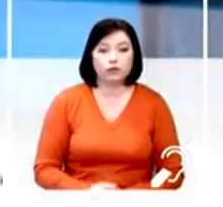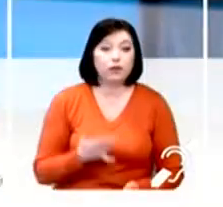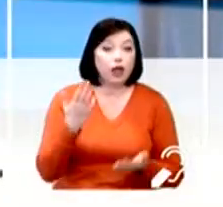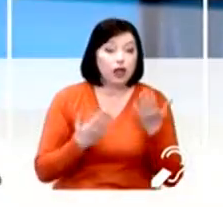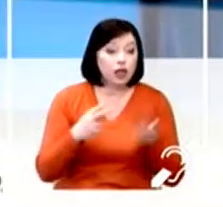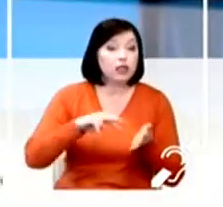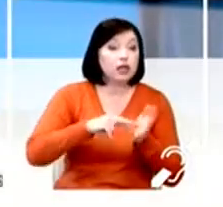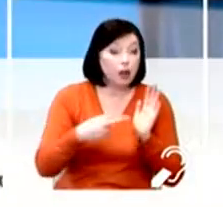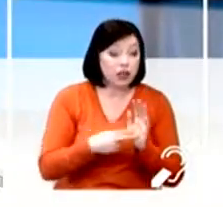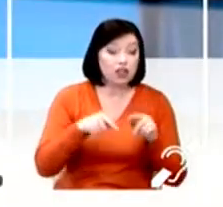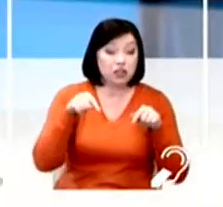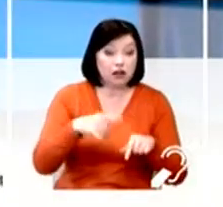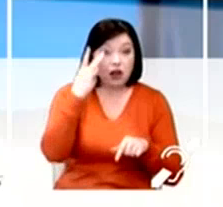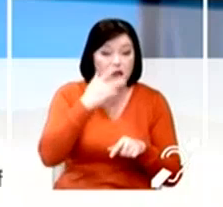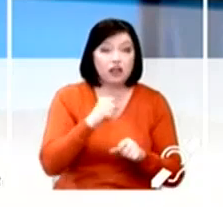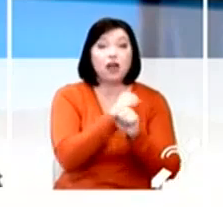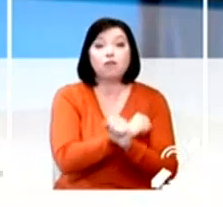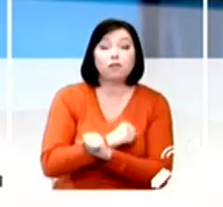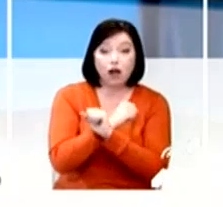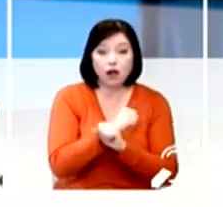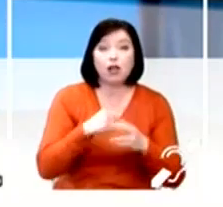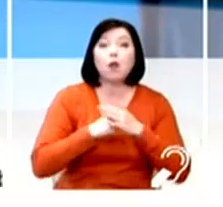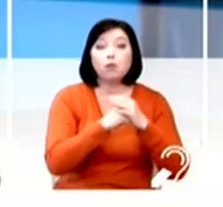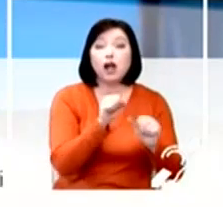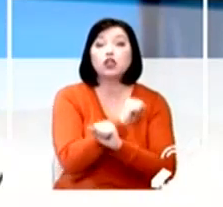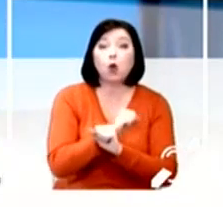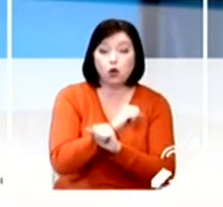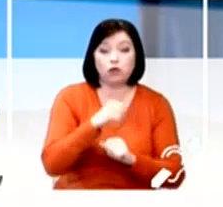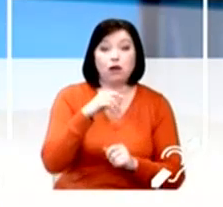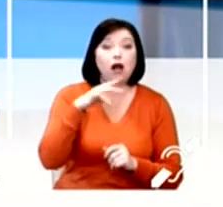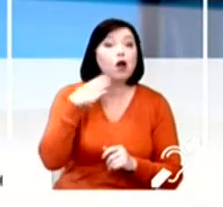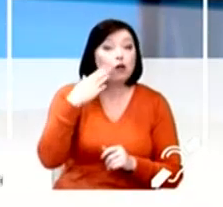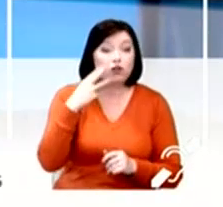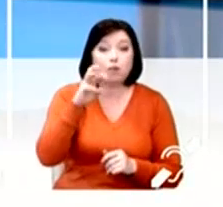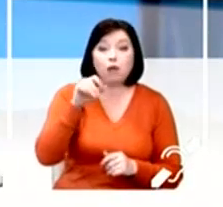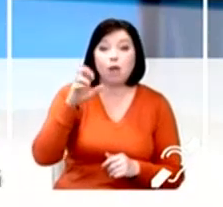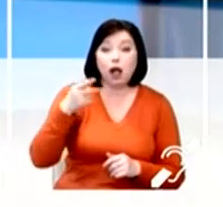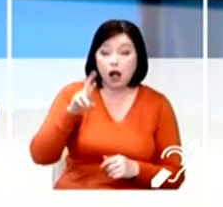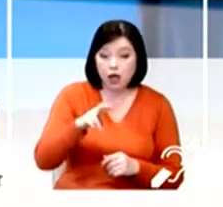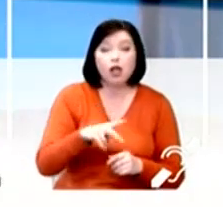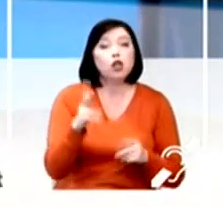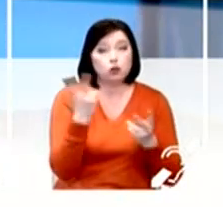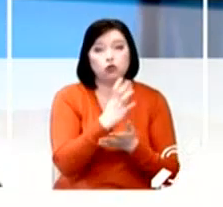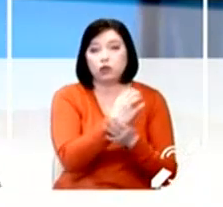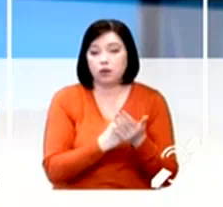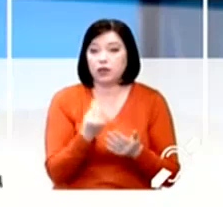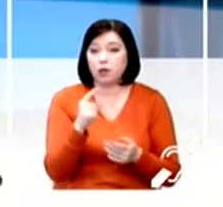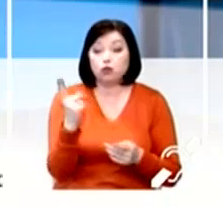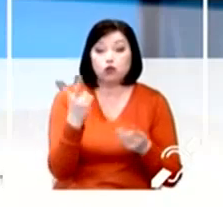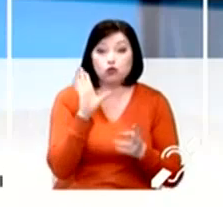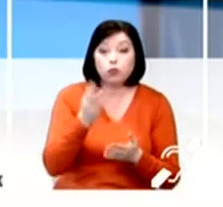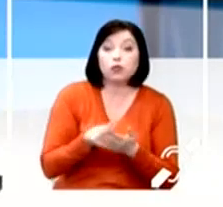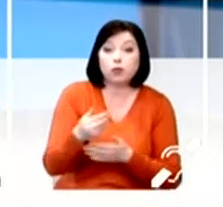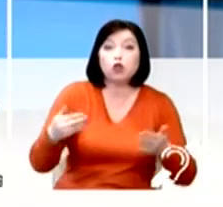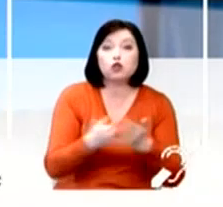Dacă v-ați planificat în această vară o vacanță în stațiunea românească Mamaia, puneți mai mulți bani deoparte, și asta pentru că veți avea de plătit